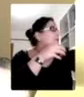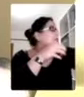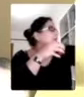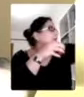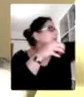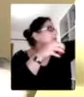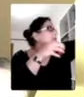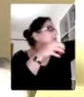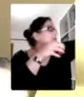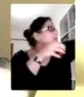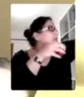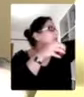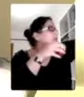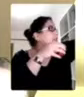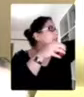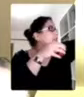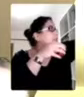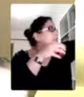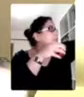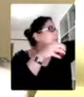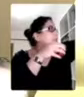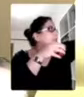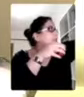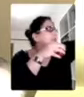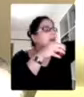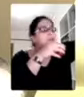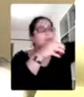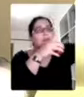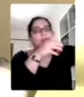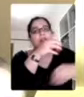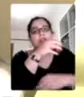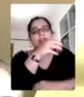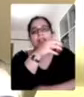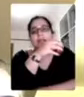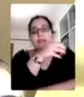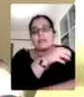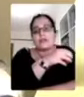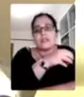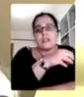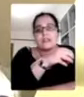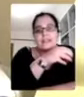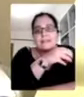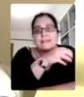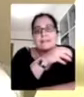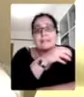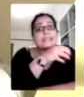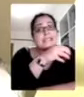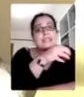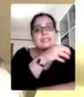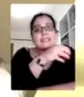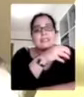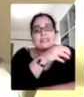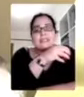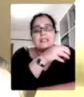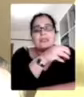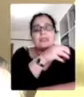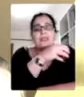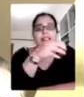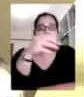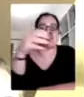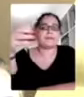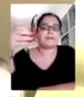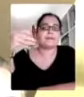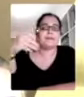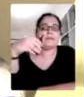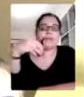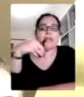ve pipo ile karıştırmayın. Bunlar içe çekilmez. Büyük çaplı, daha büyük yanma yüzeyi olan, daha sıcak